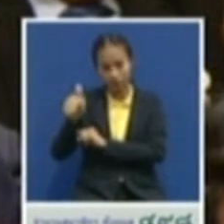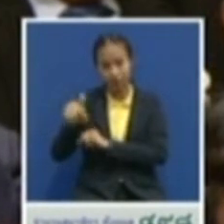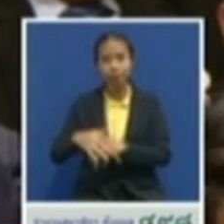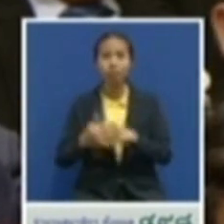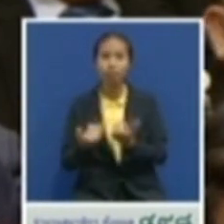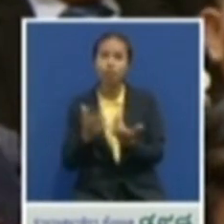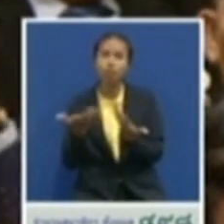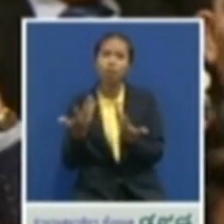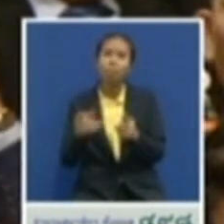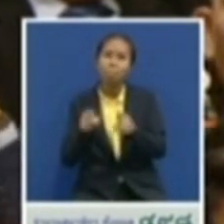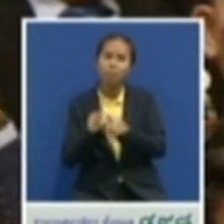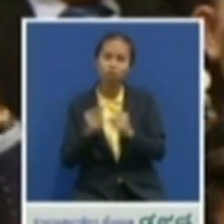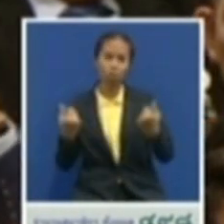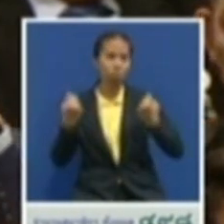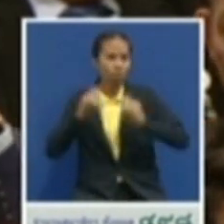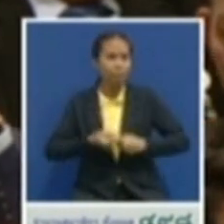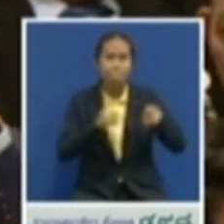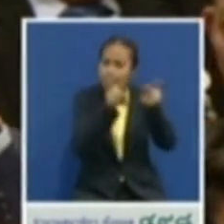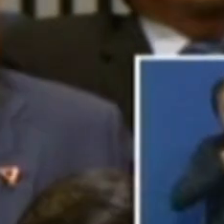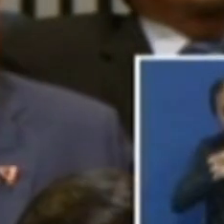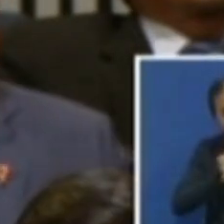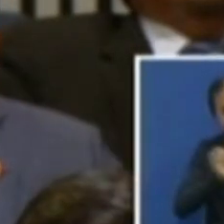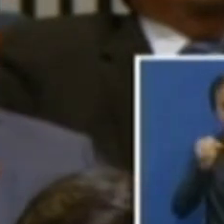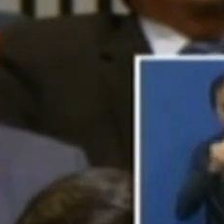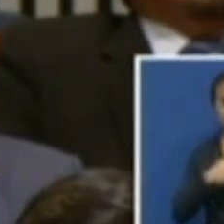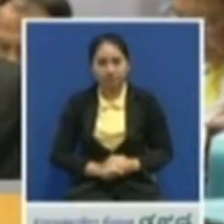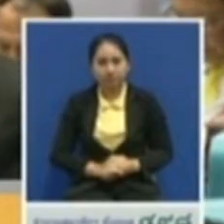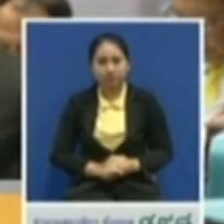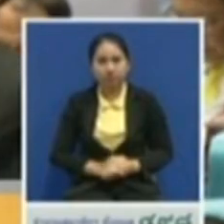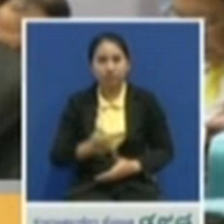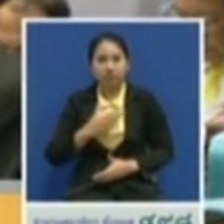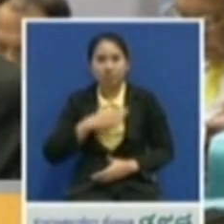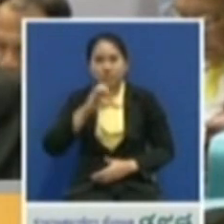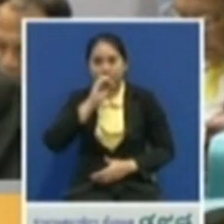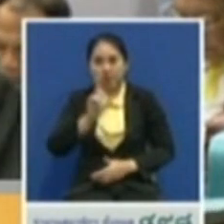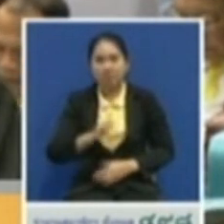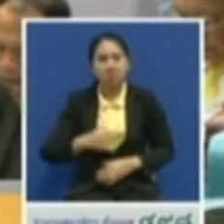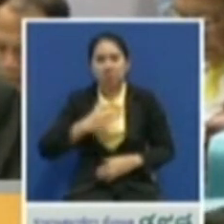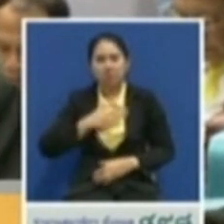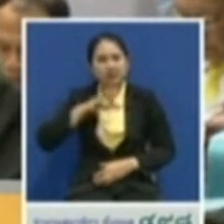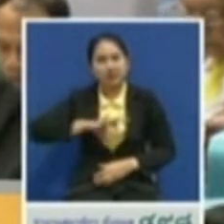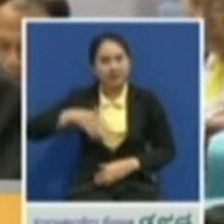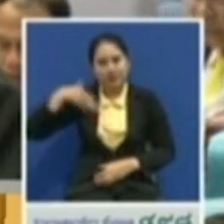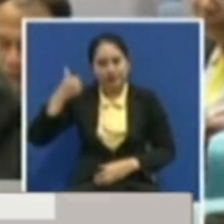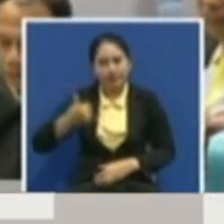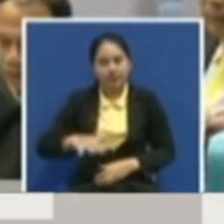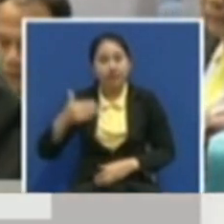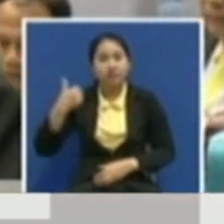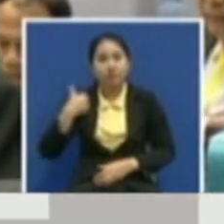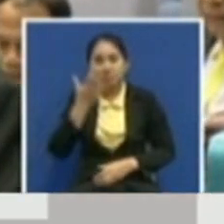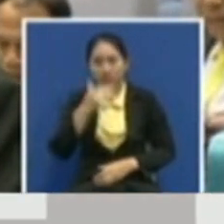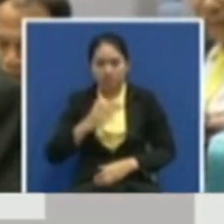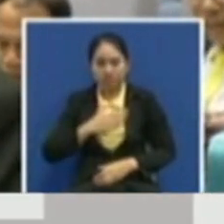ป็นความหลากหลายที่เราไม่จำเป็นต้องแต่งกายเหมือนกันทุกคน ท่านประธานครับผมไม่สบายใจเพราะว่าสำหรับผม